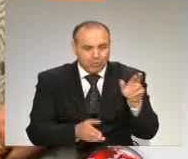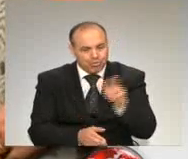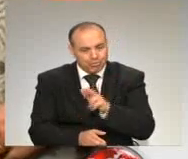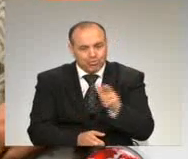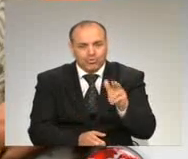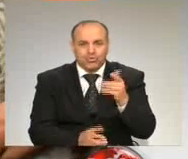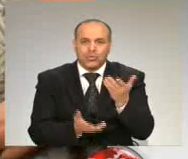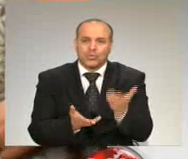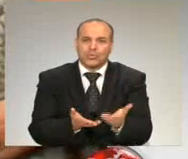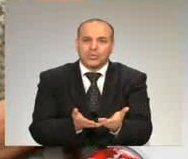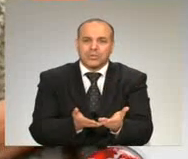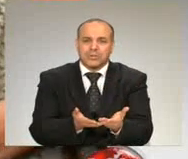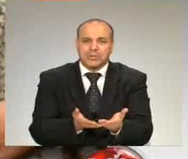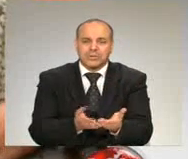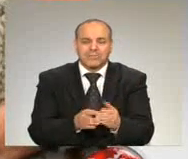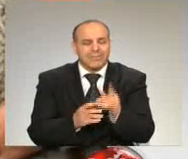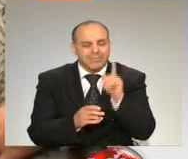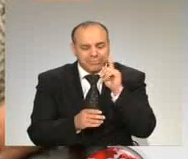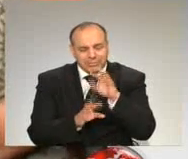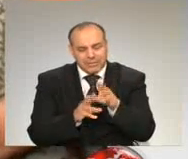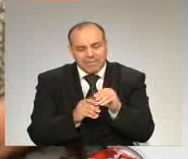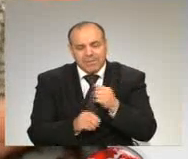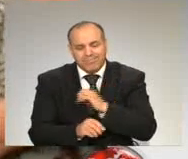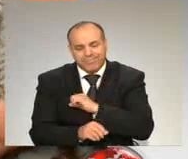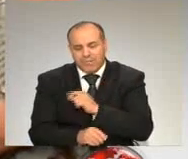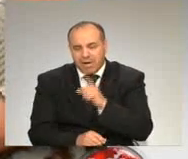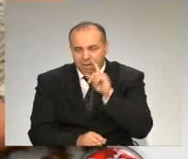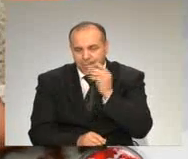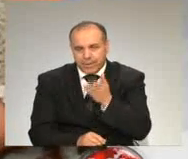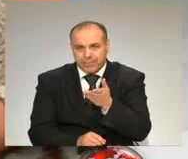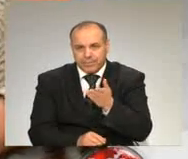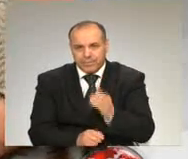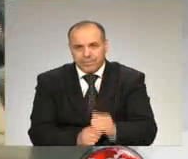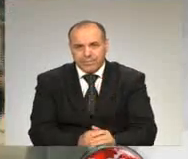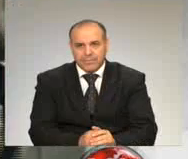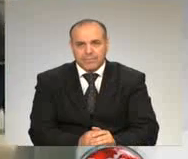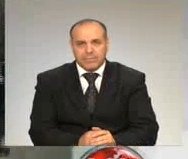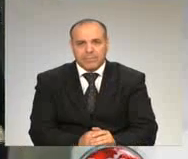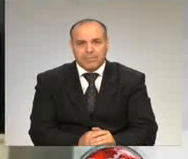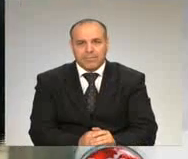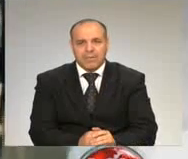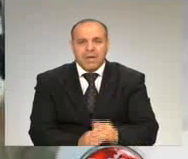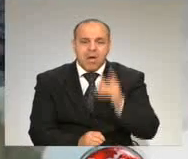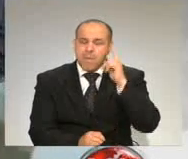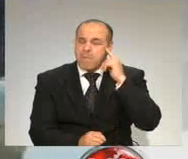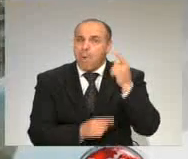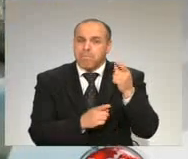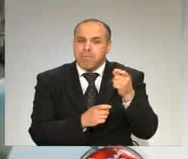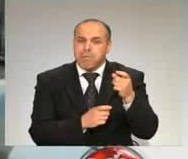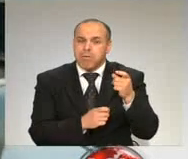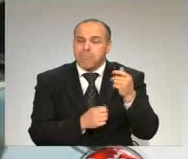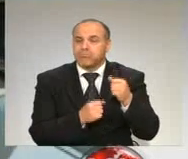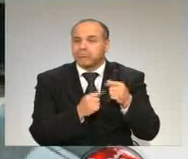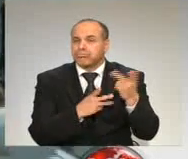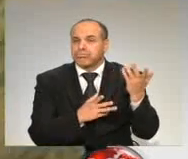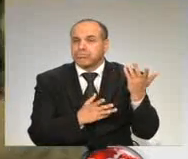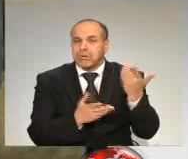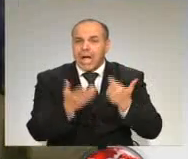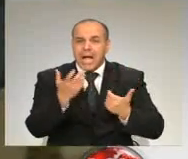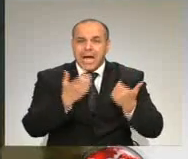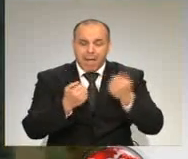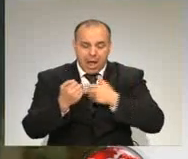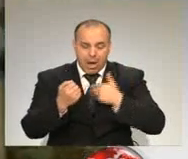من الرمضة فكري يقول لي توحشت البير ما بدش عندي. وابل من الرصاص استهدف سيارة